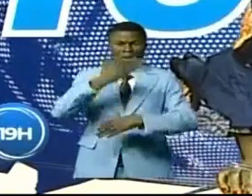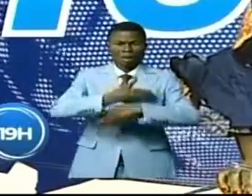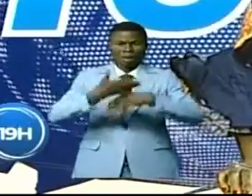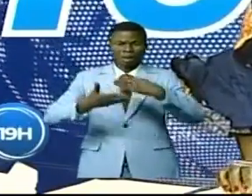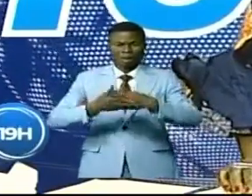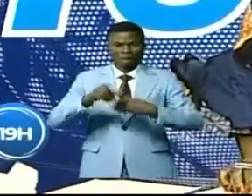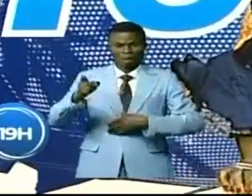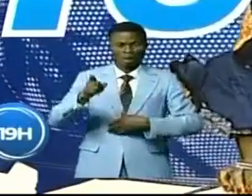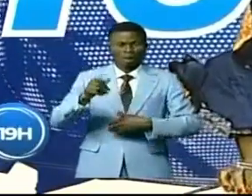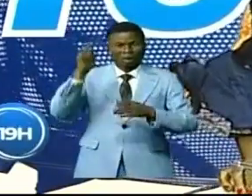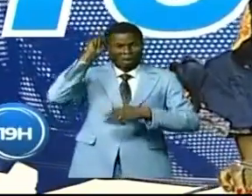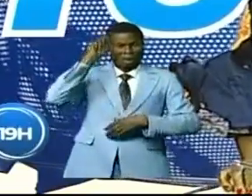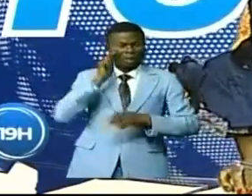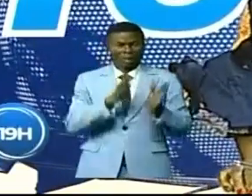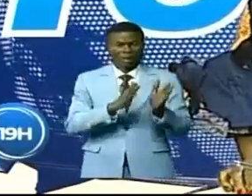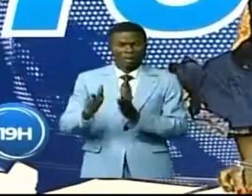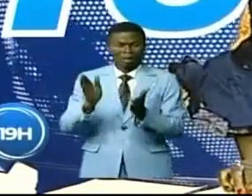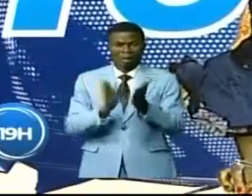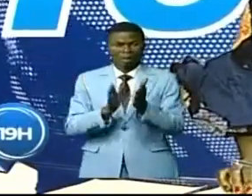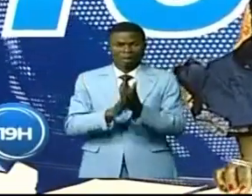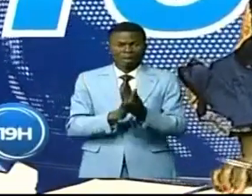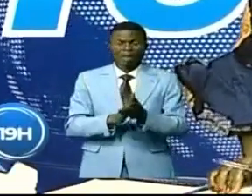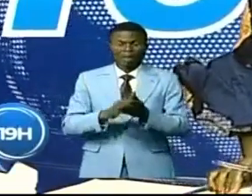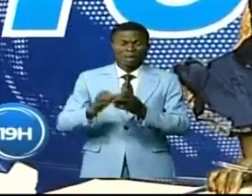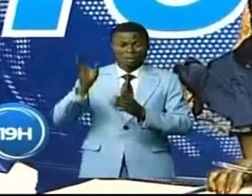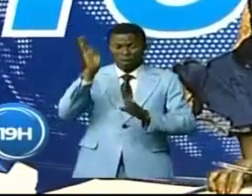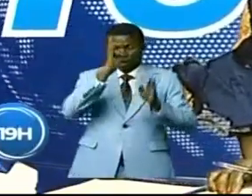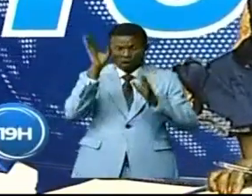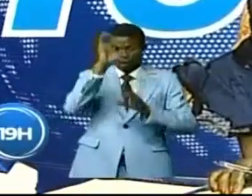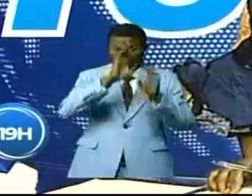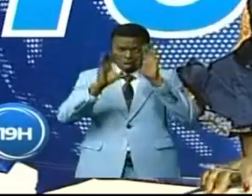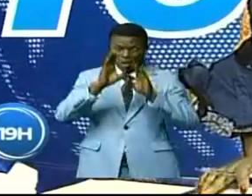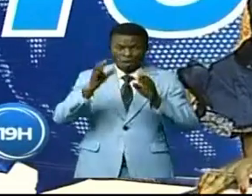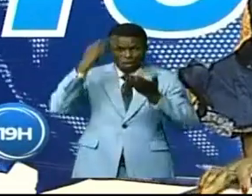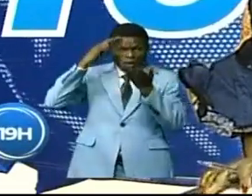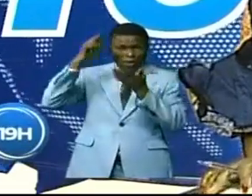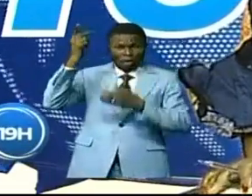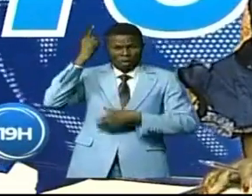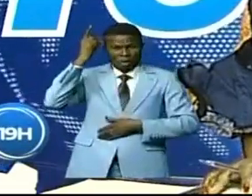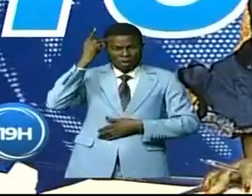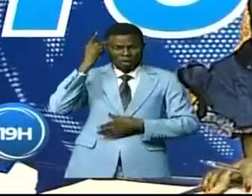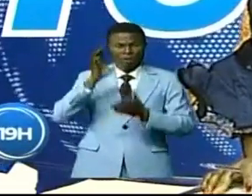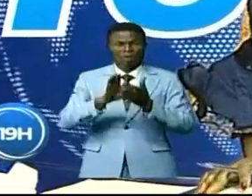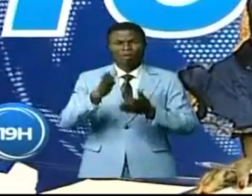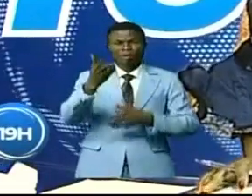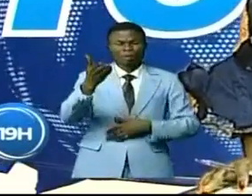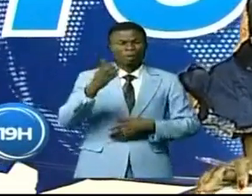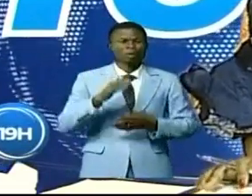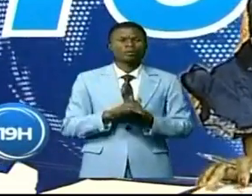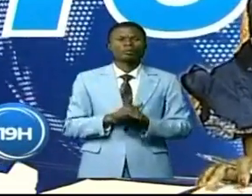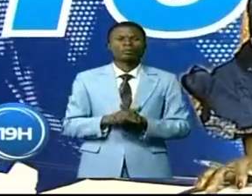Moyer, des textes préparés par l'école de criminologie de l'université de Kinshasa, nous dit Rodépanda.